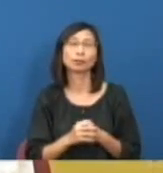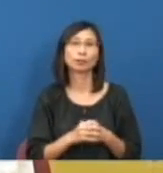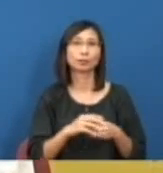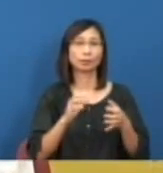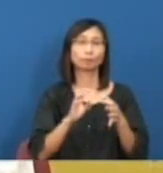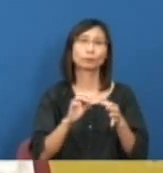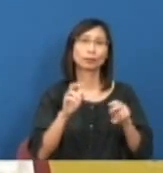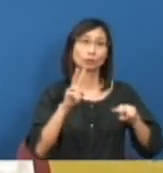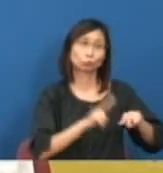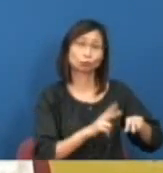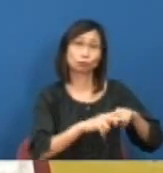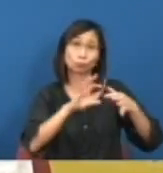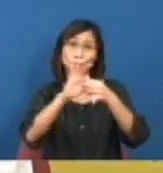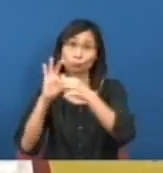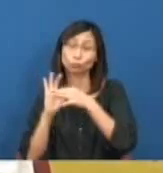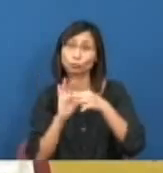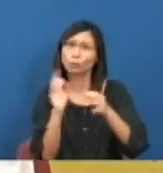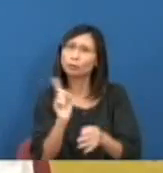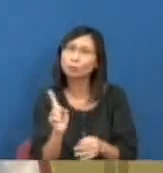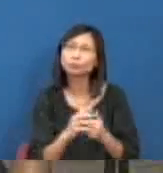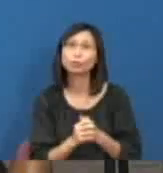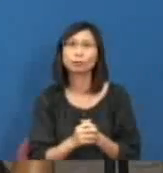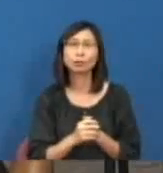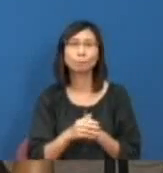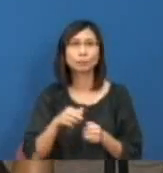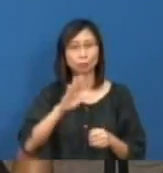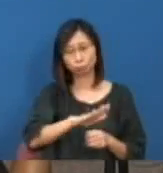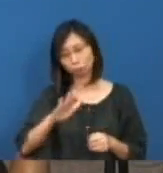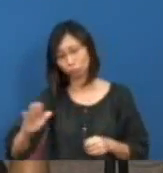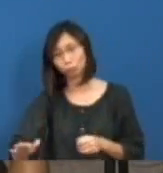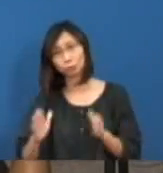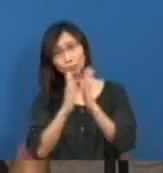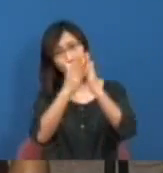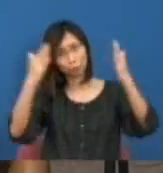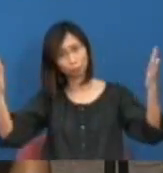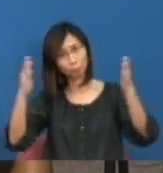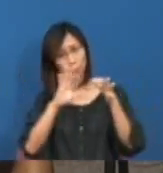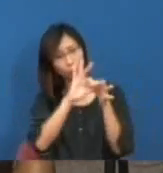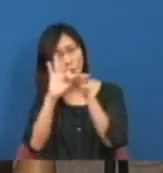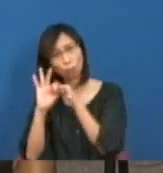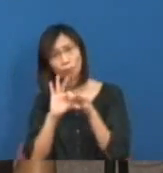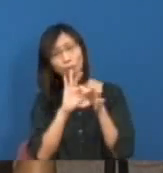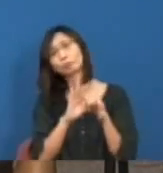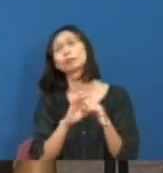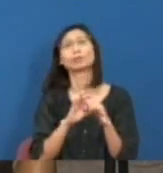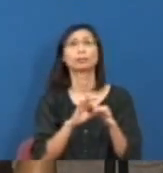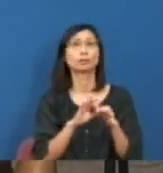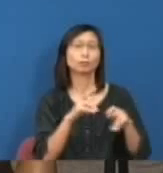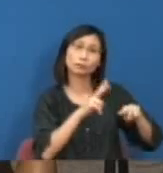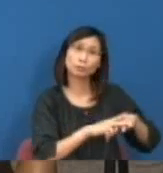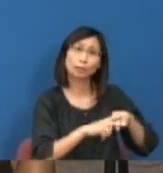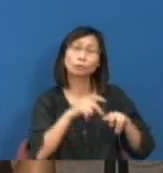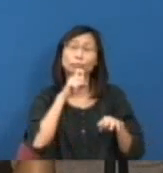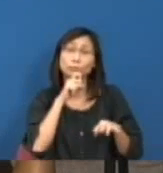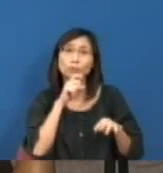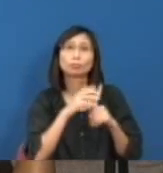團體嘅嘢嚟噶嘛。 係啊，嗰份嘢有背景， 佢已經係有呢個要求佢入黨嘅人嚟噶啦嘛。嗰陣時已經係咁，你都即係講